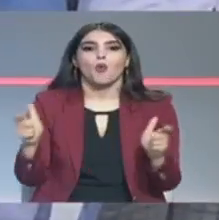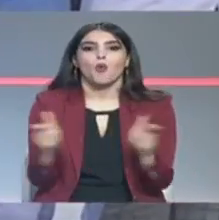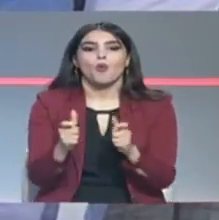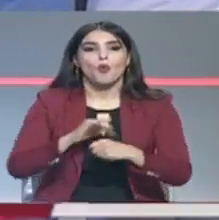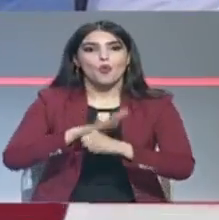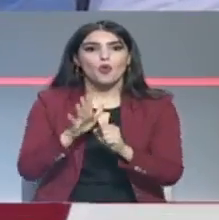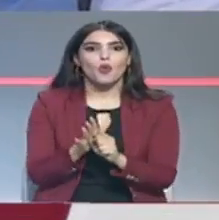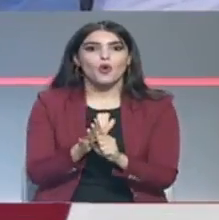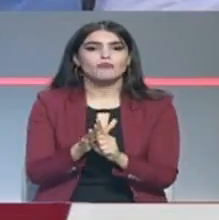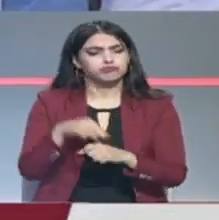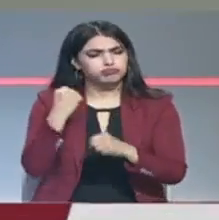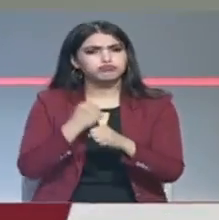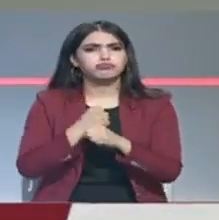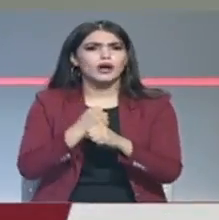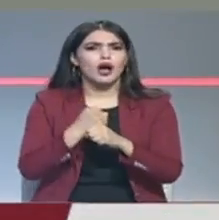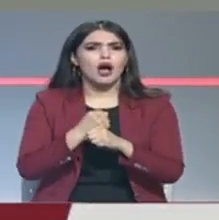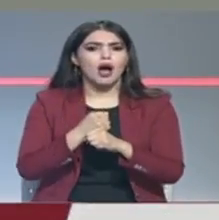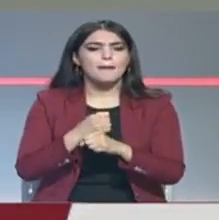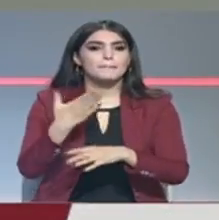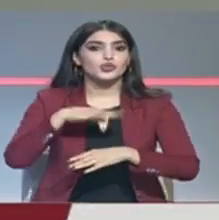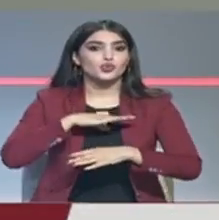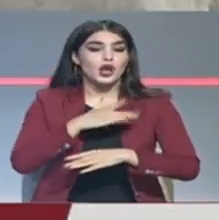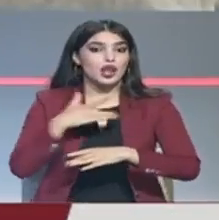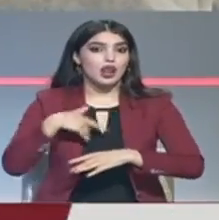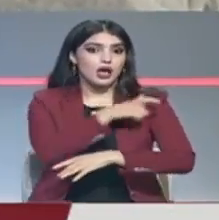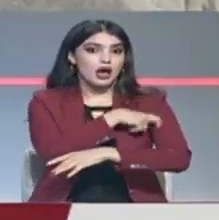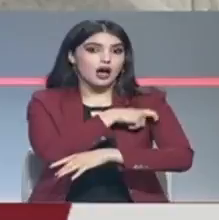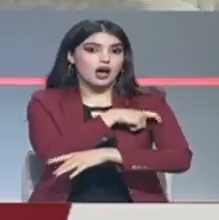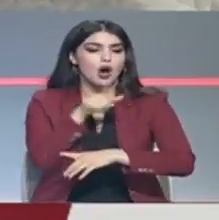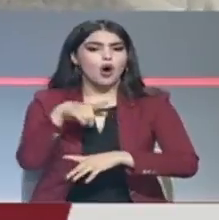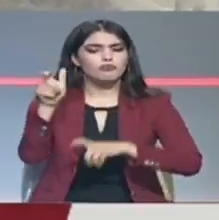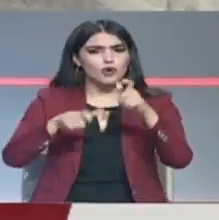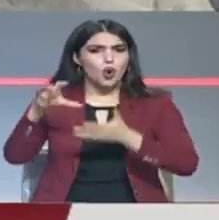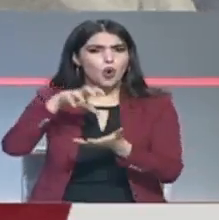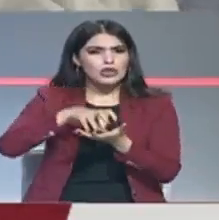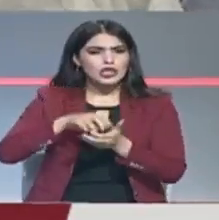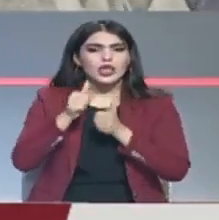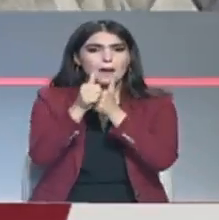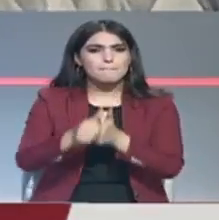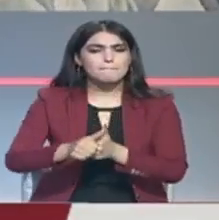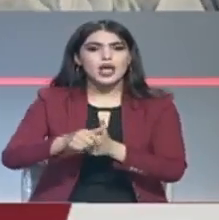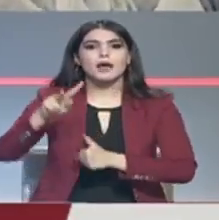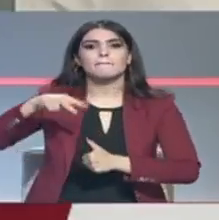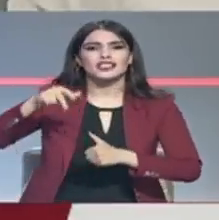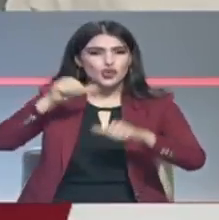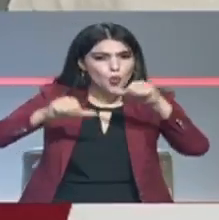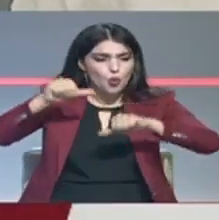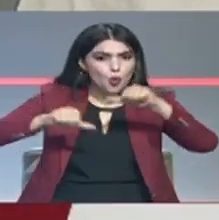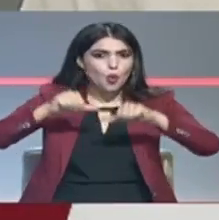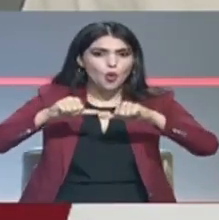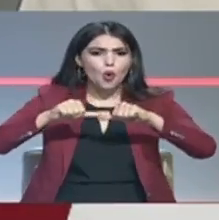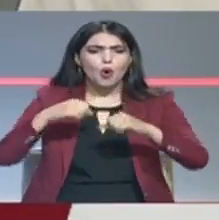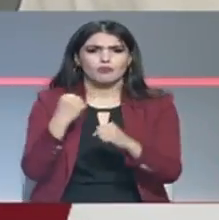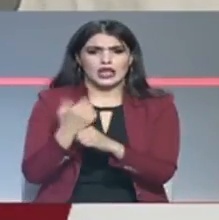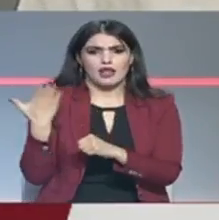يعودوا الى مجهودات وتضحيات الجيش الافلات منهم اعوان واطارات الاخبار المرجعي من ناحيه الدستور الذين تفرغوا